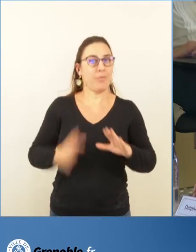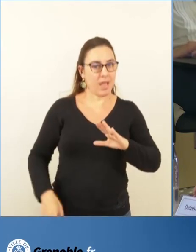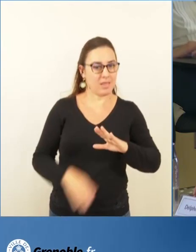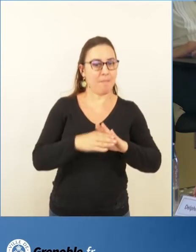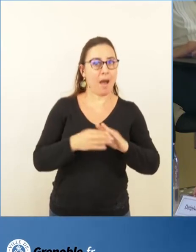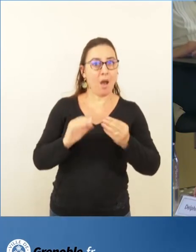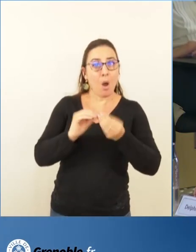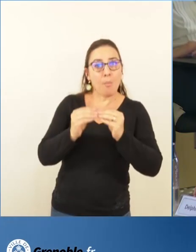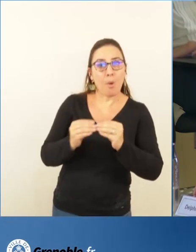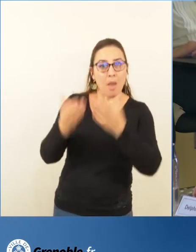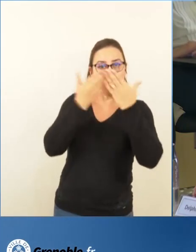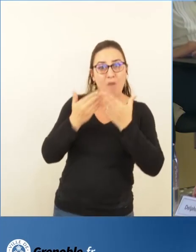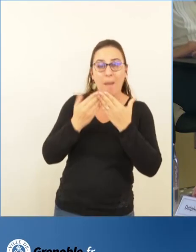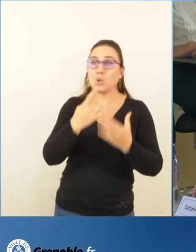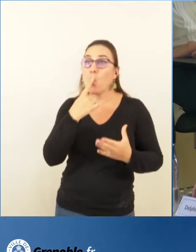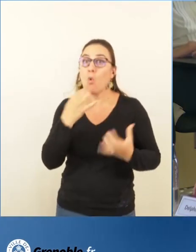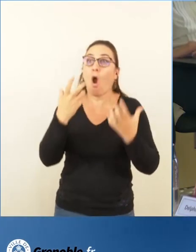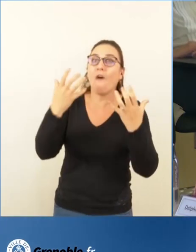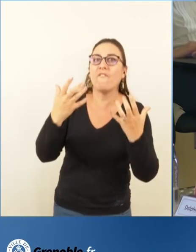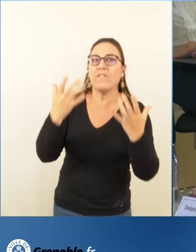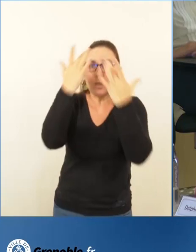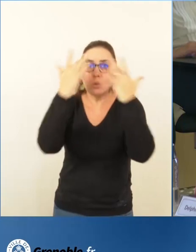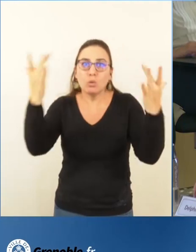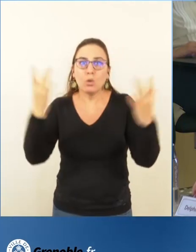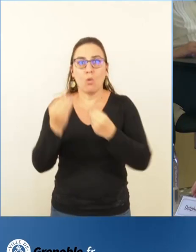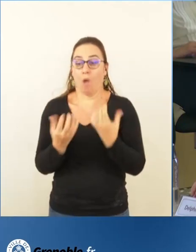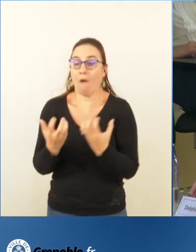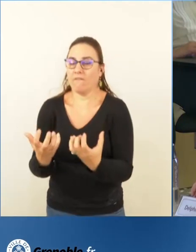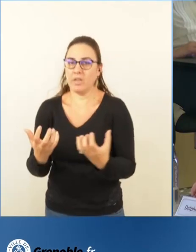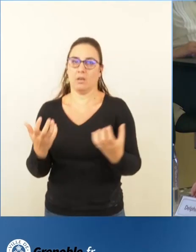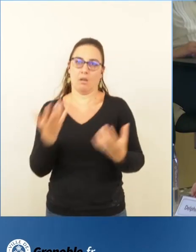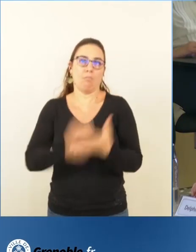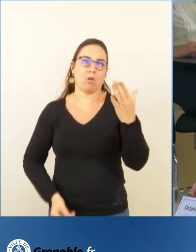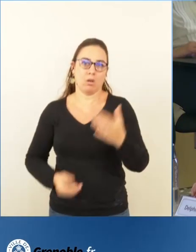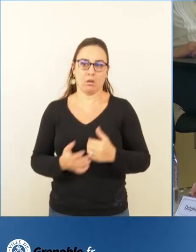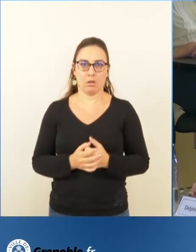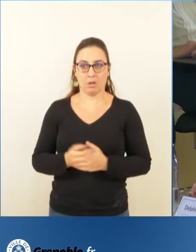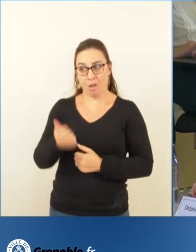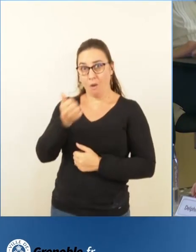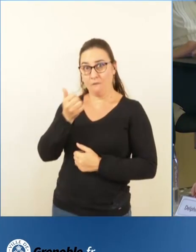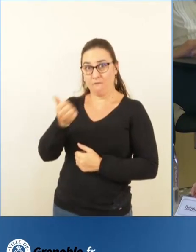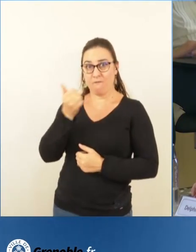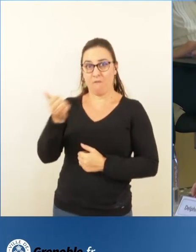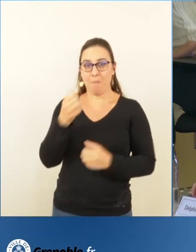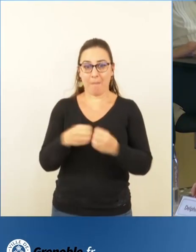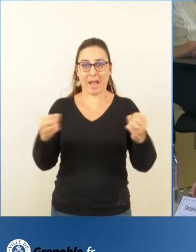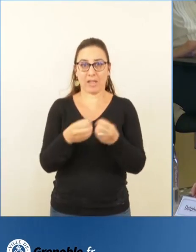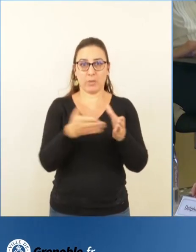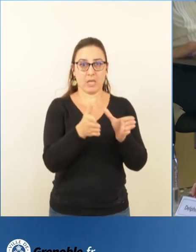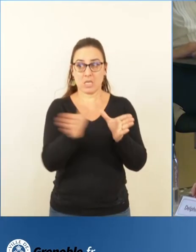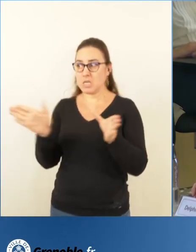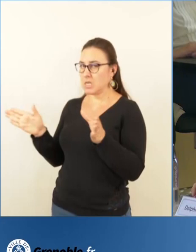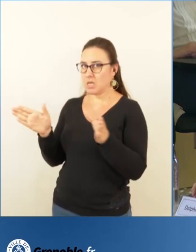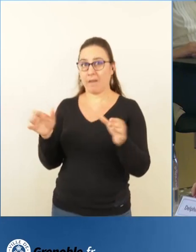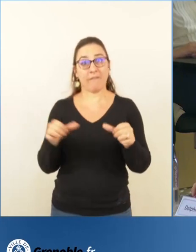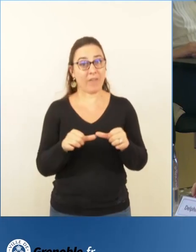d'envie et de formation du goût donc en fait ce que vous faites avec cette cette élargissement de la gratuité vous creusez